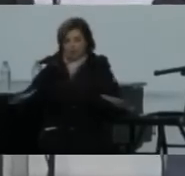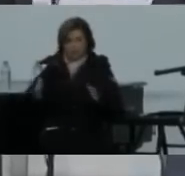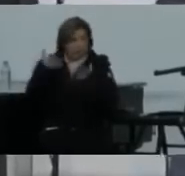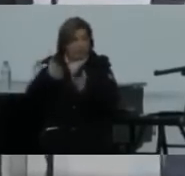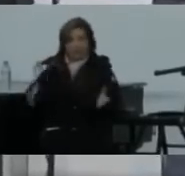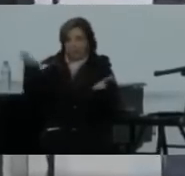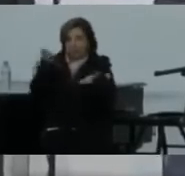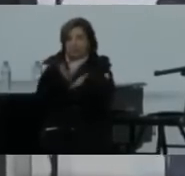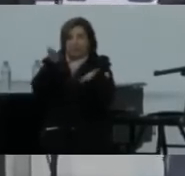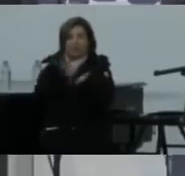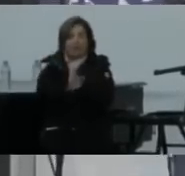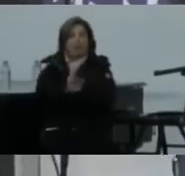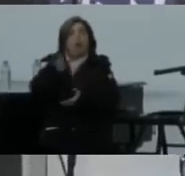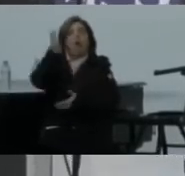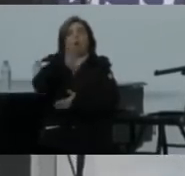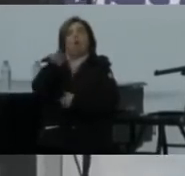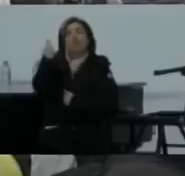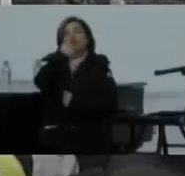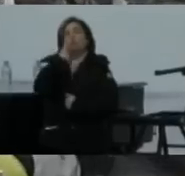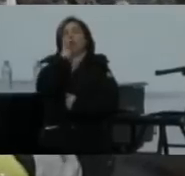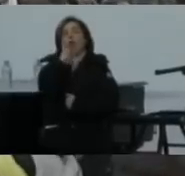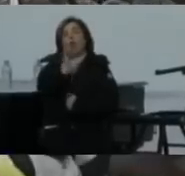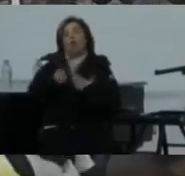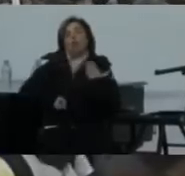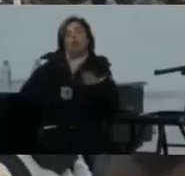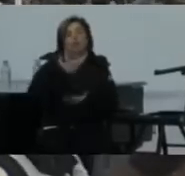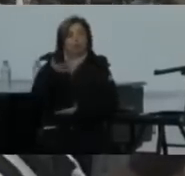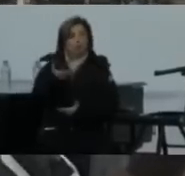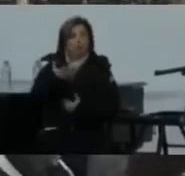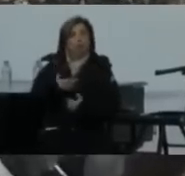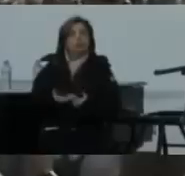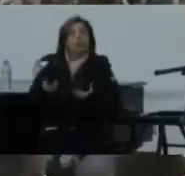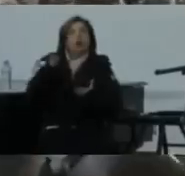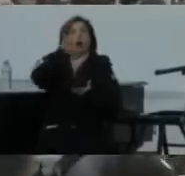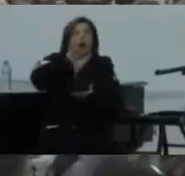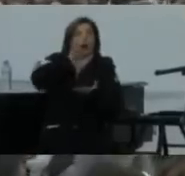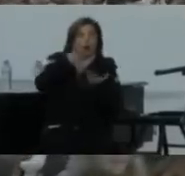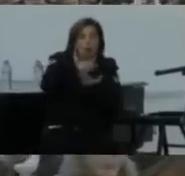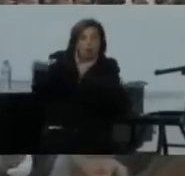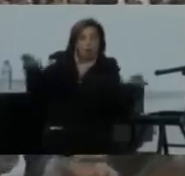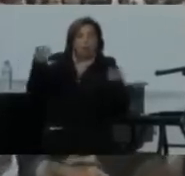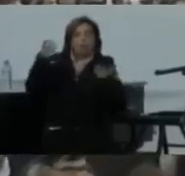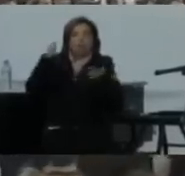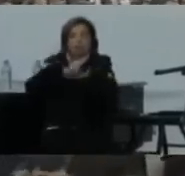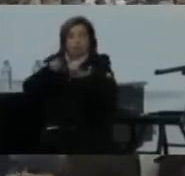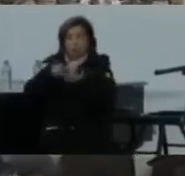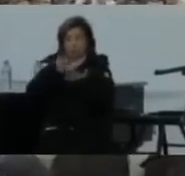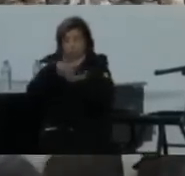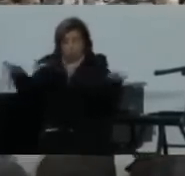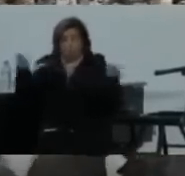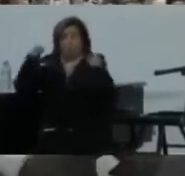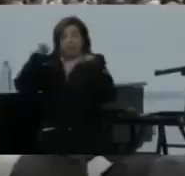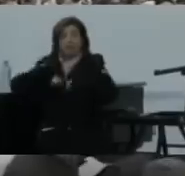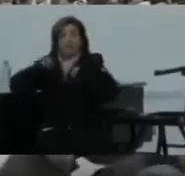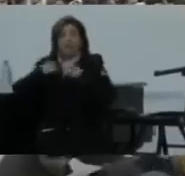fine di questo. Il welfare è un linguaggio. L'acqua pubblica, la scuola pubblica, la sanità pubblica. Sono stati i nostri padri a farsi un